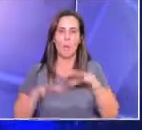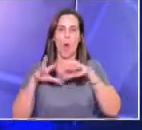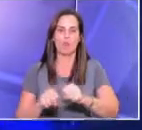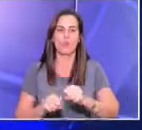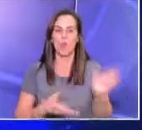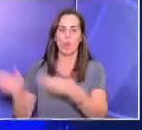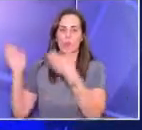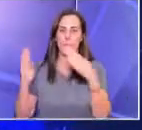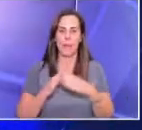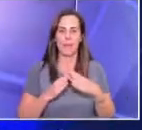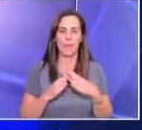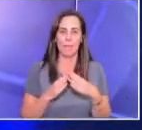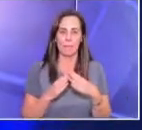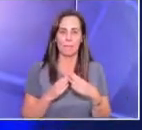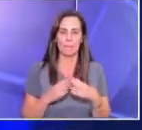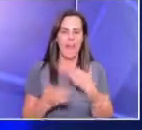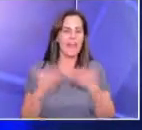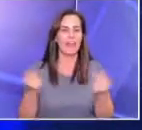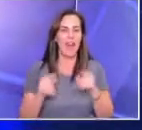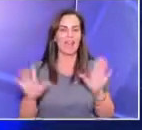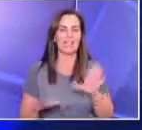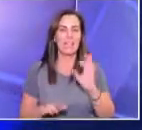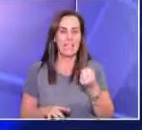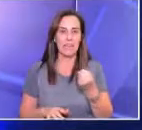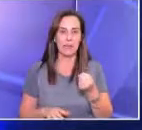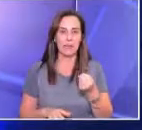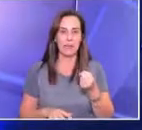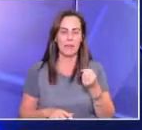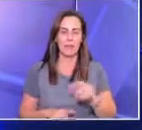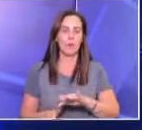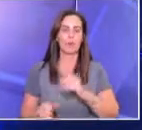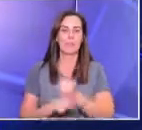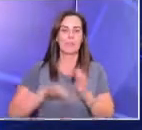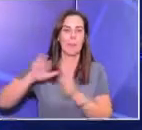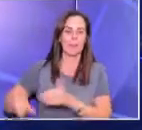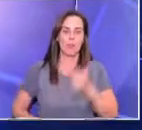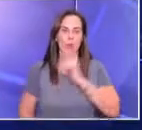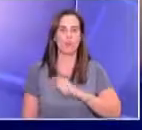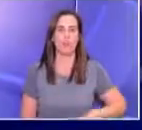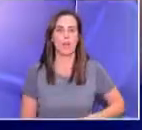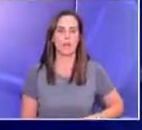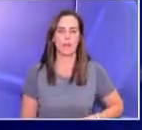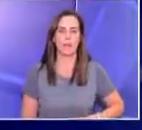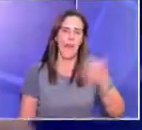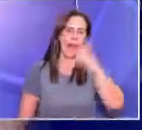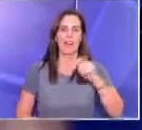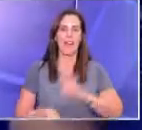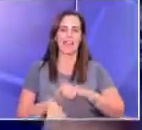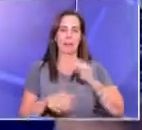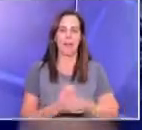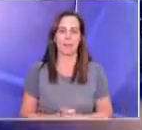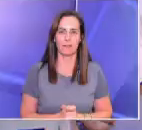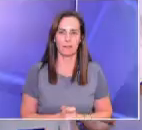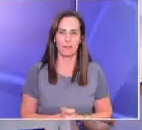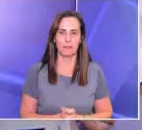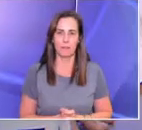פולשים ולהוציא אותם מהבתים שלהם. אין דבר כזה, אם הוא את זה היה עוזב בצד, ראש עיר, חבל על הזמן. חכה, אולי עוד